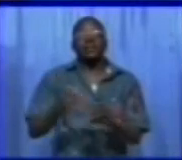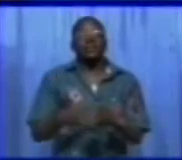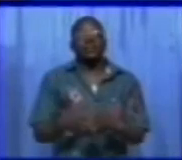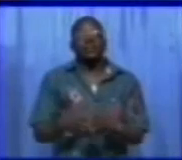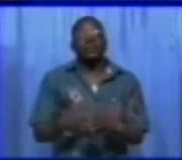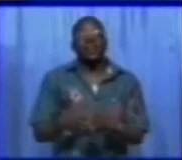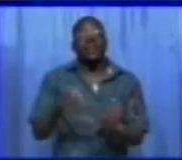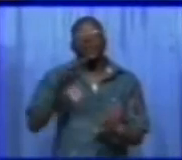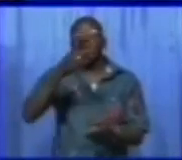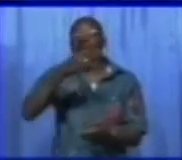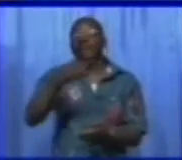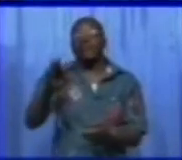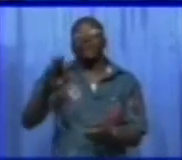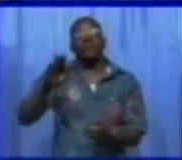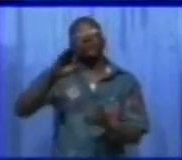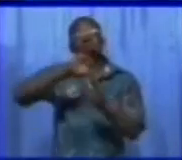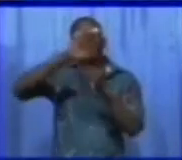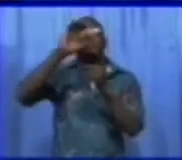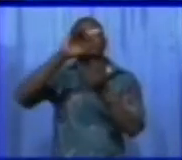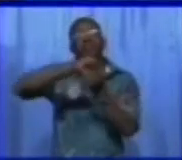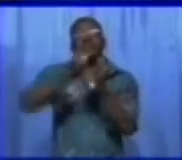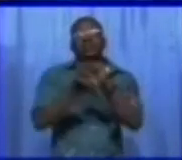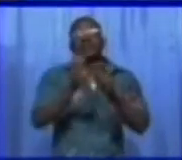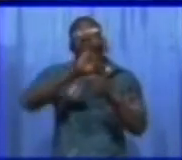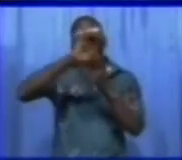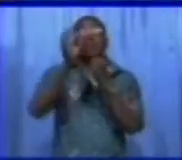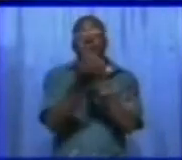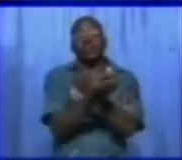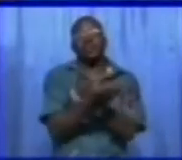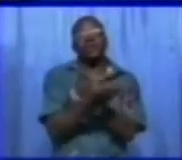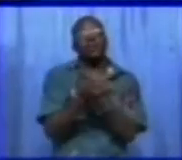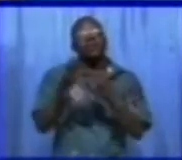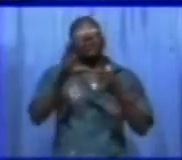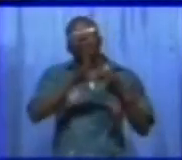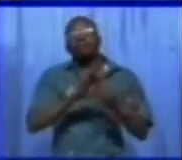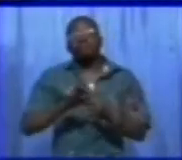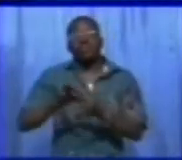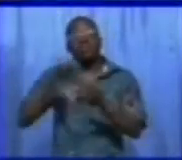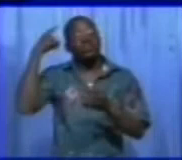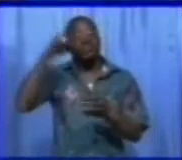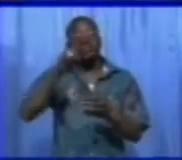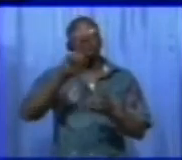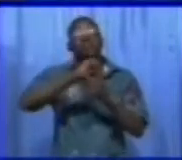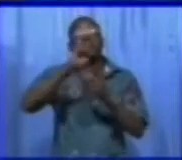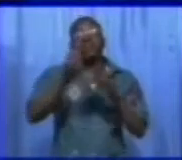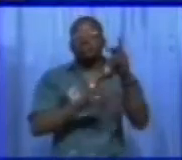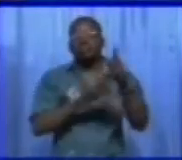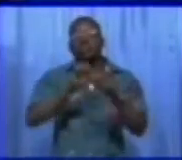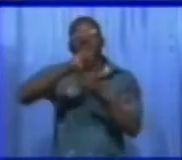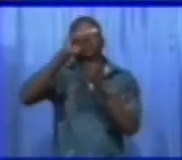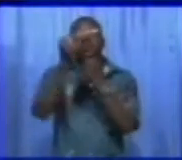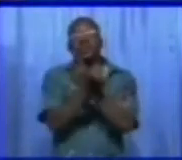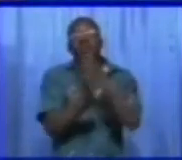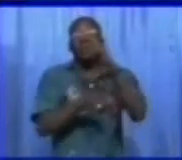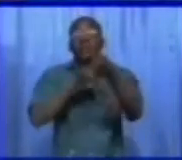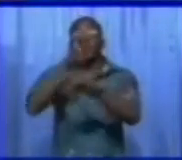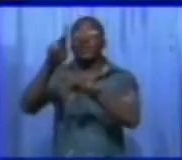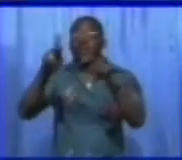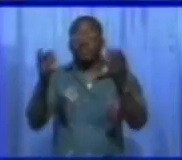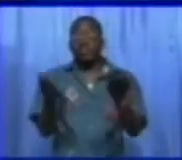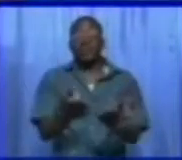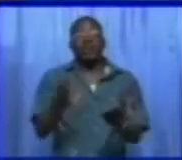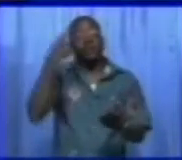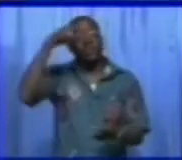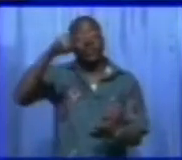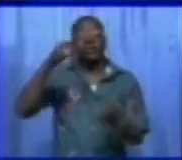Face au changement climatique au Burkina Faso, une coalition des organisations de la société civile existe